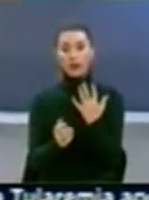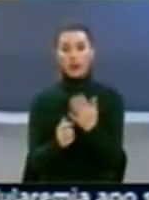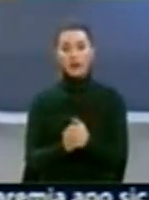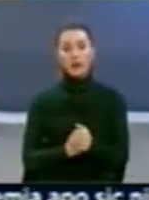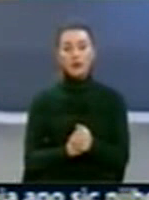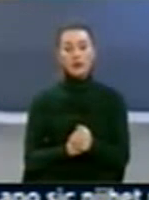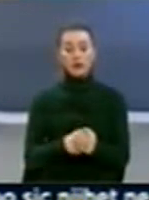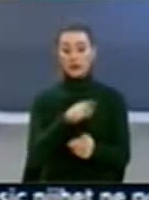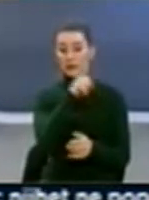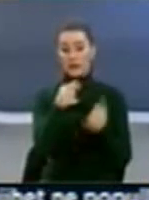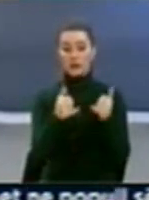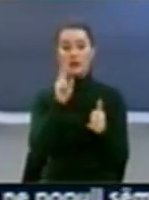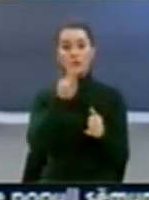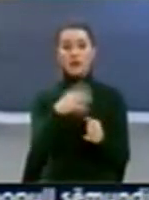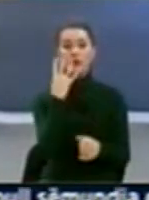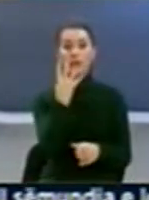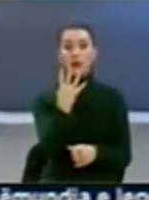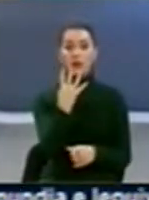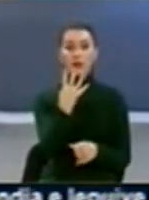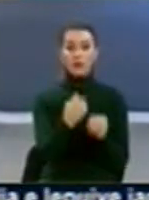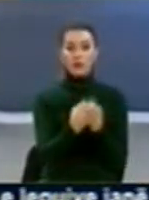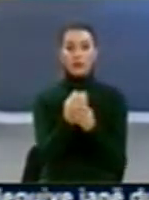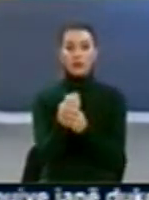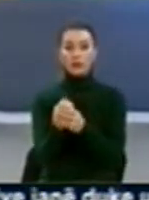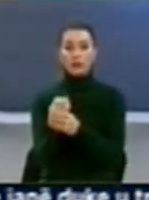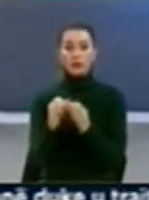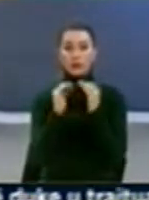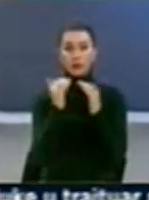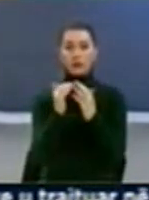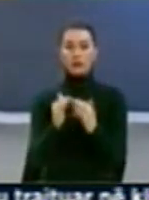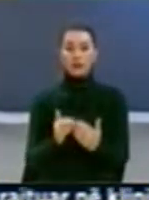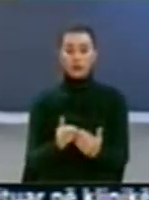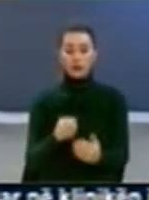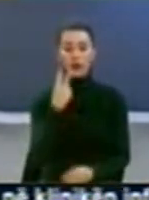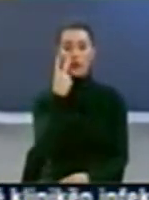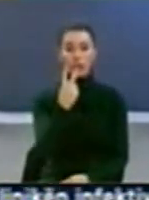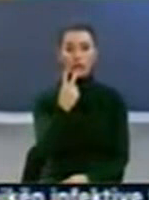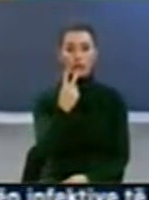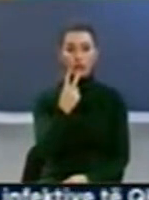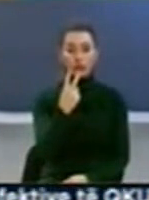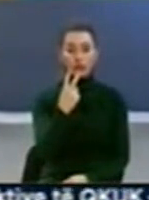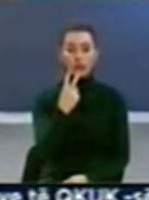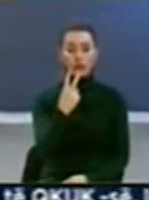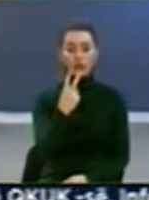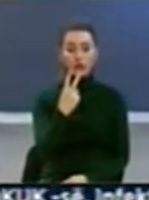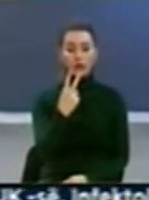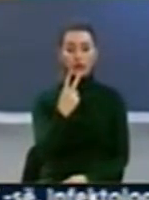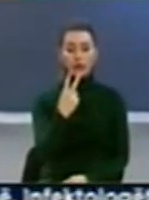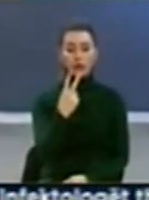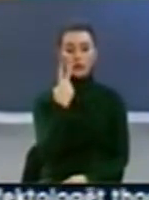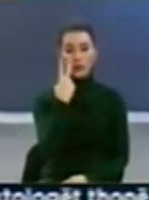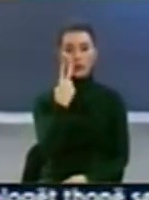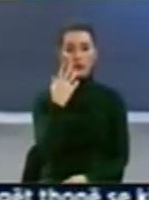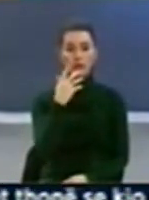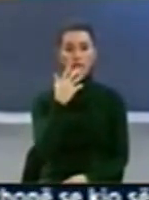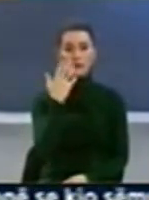Deri më tani janë të themeluara 4 odat e profesionistëve shëndetësor, 2 janë formuar, një para me 2 janë formuar